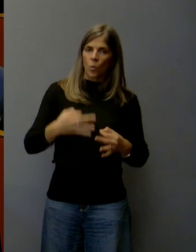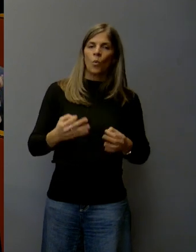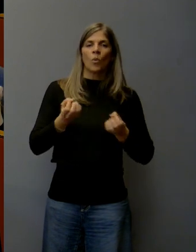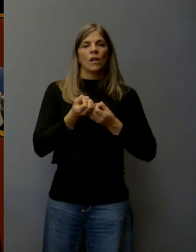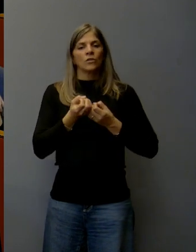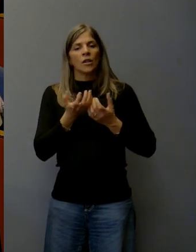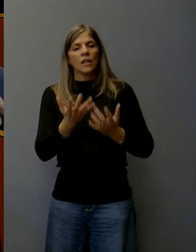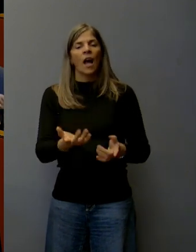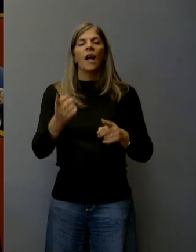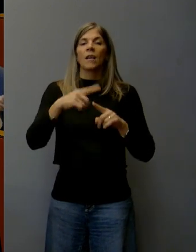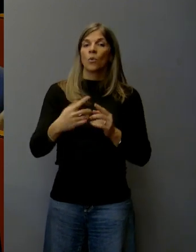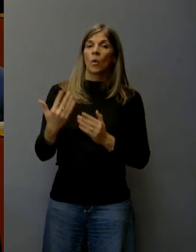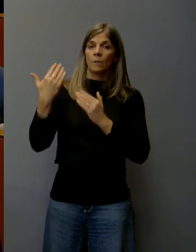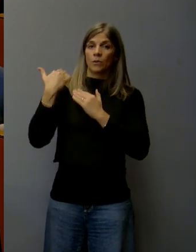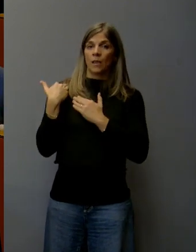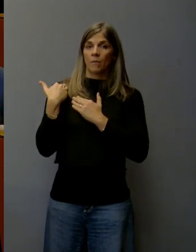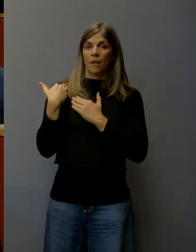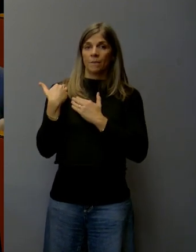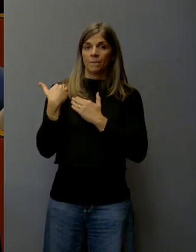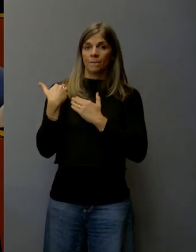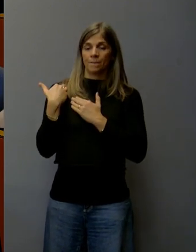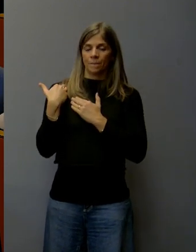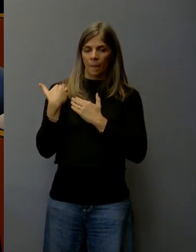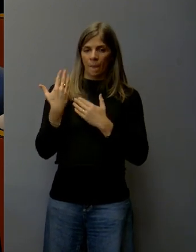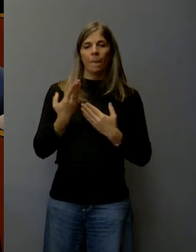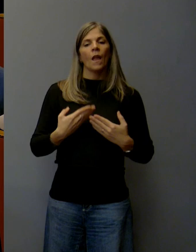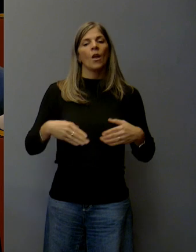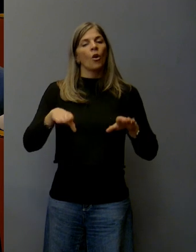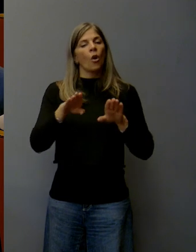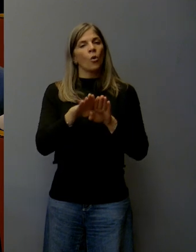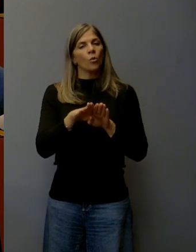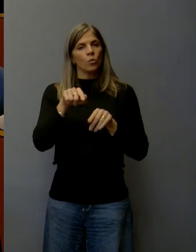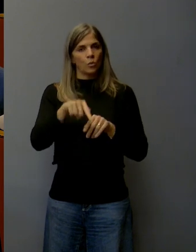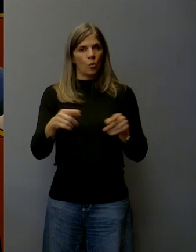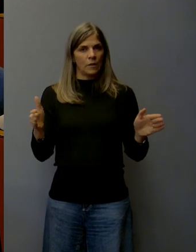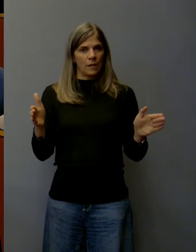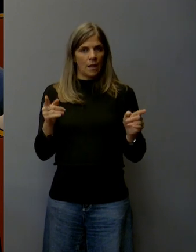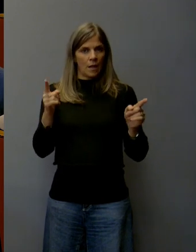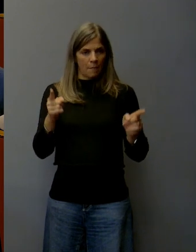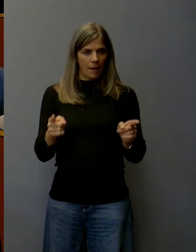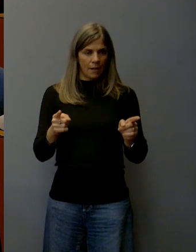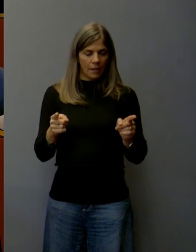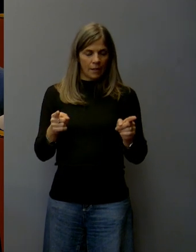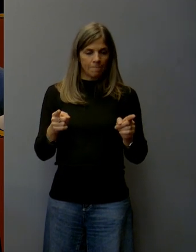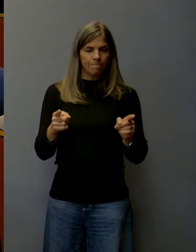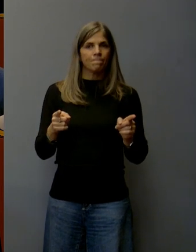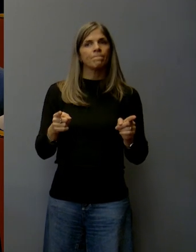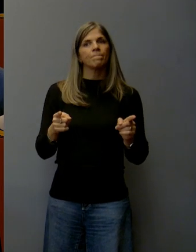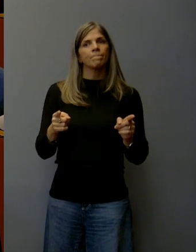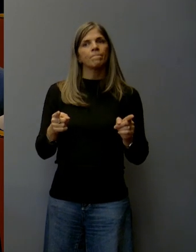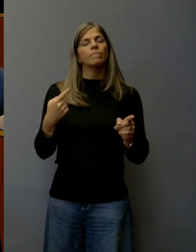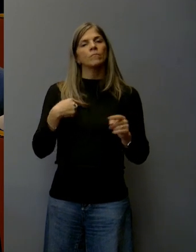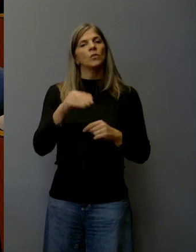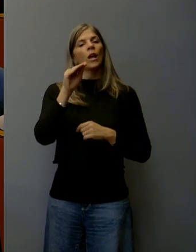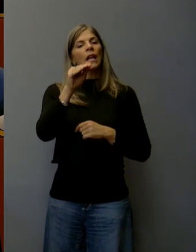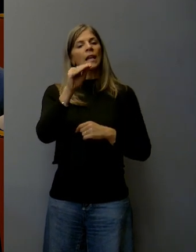soprattutto per cui concludo come dire questa parte qua chiedendo un